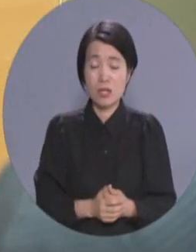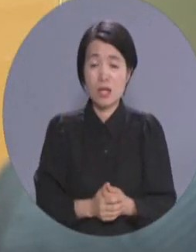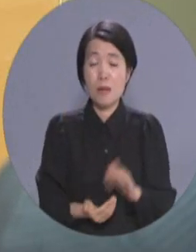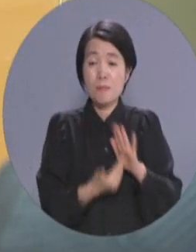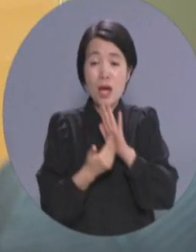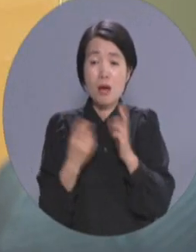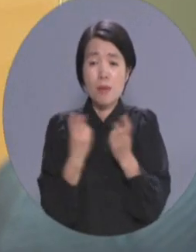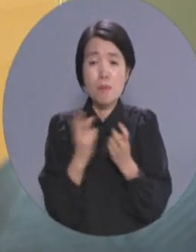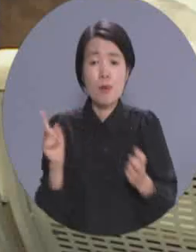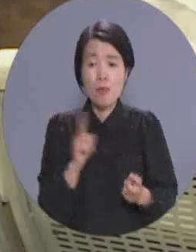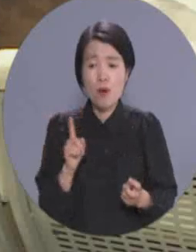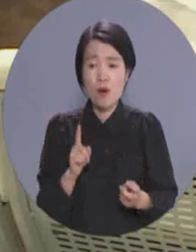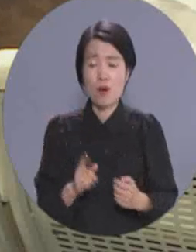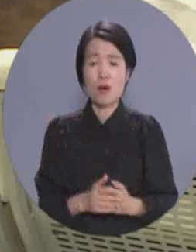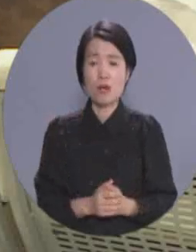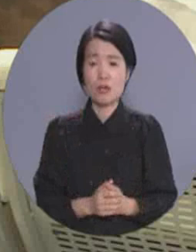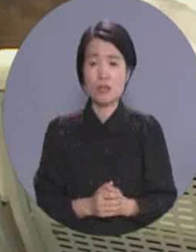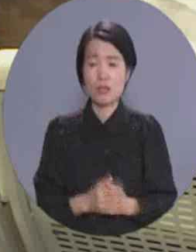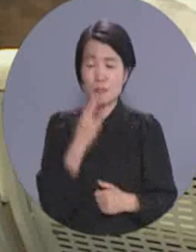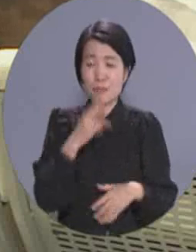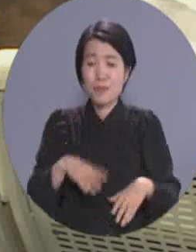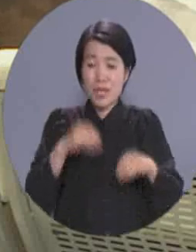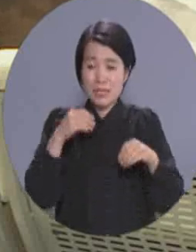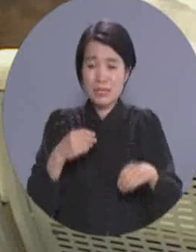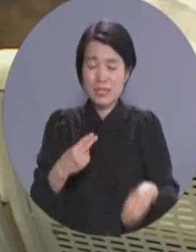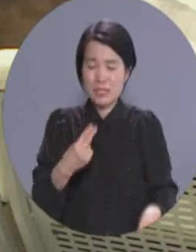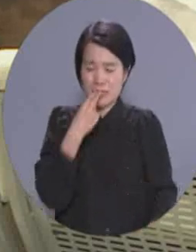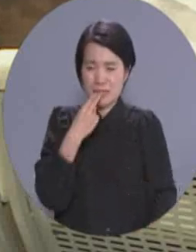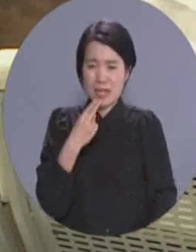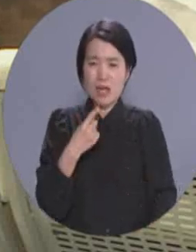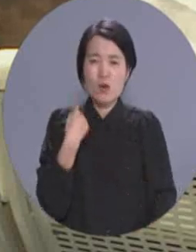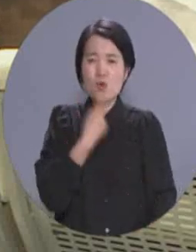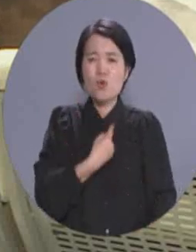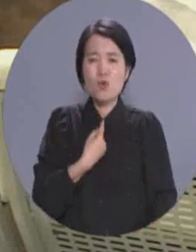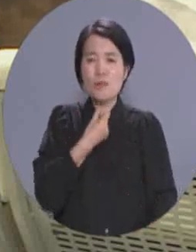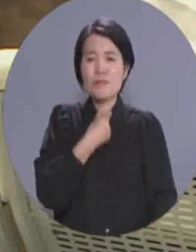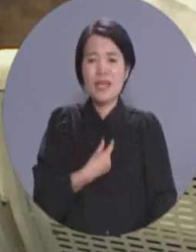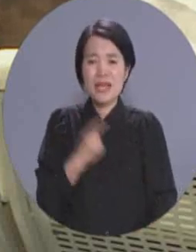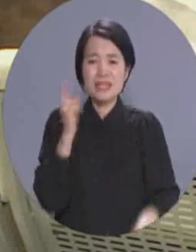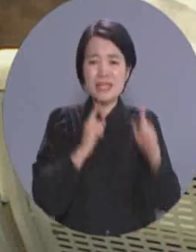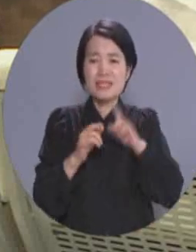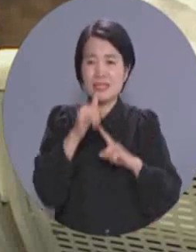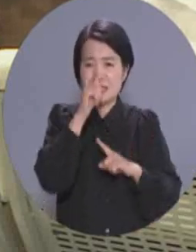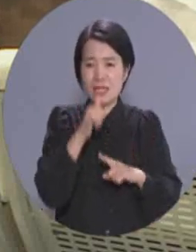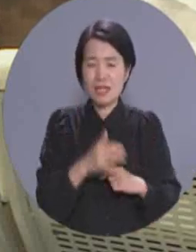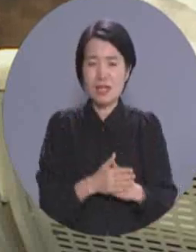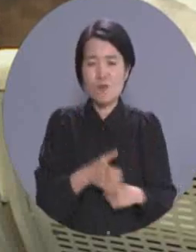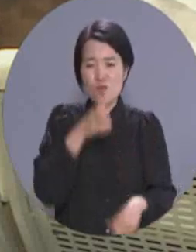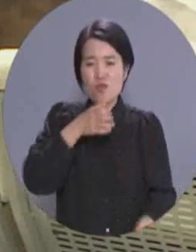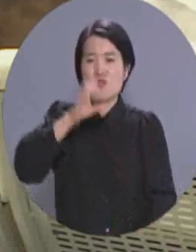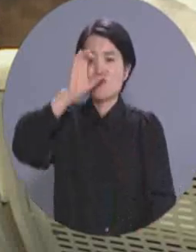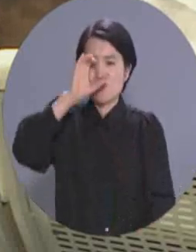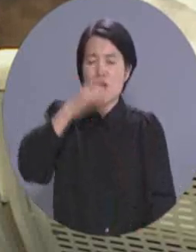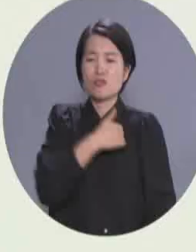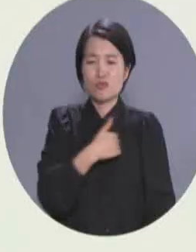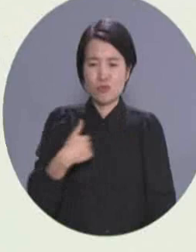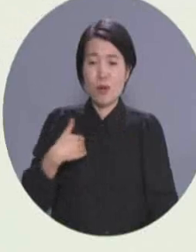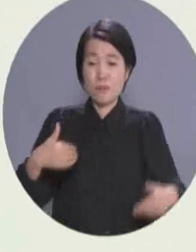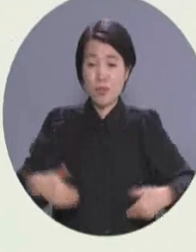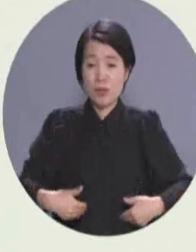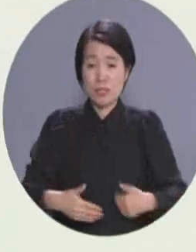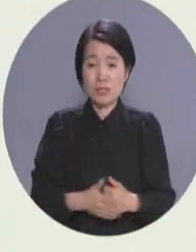예방할 수 있을까요 건조한 공기가 기관지에 자극을 주기 때문에 무엇보다 충분한 수분 섭취가 중요합니다